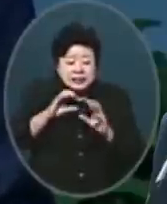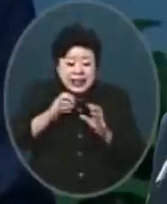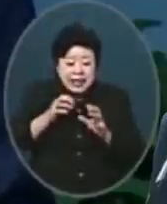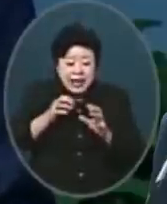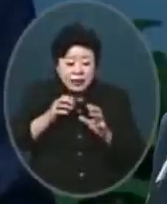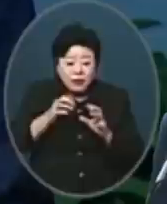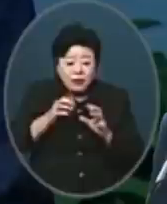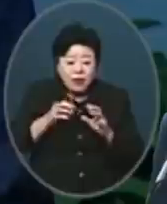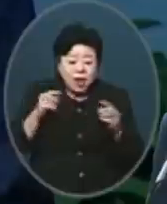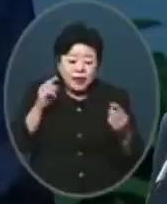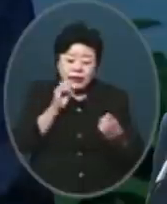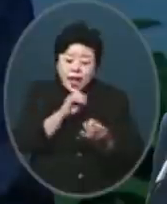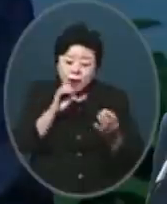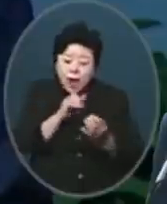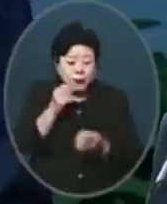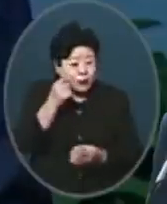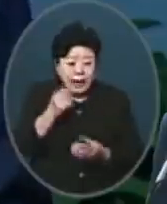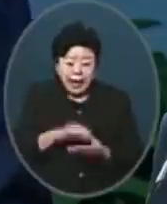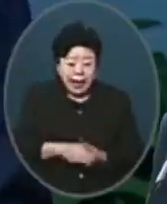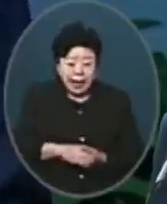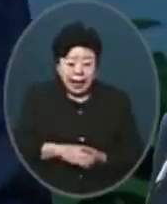세계하고 대화가 안 됩니다.